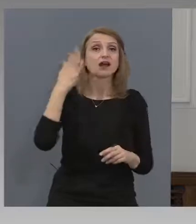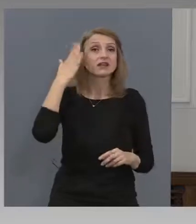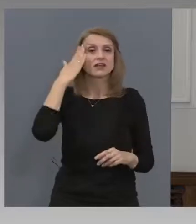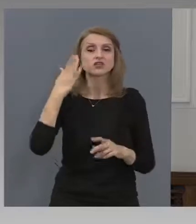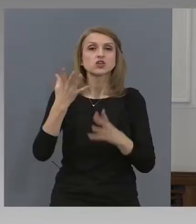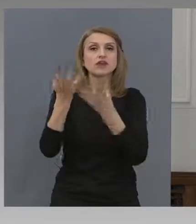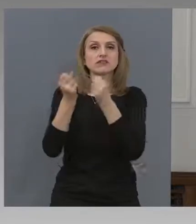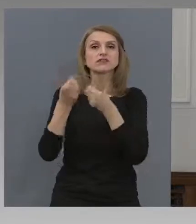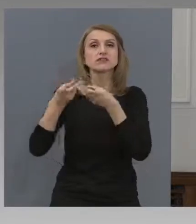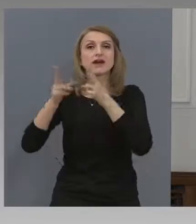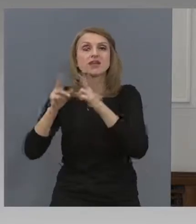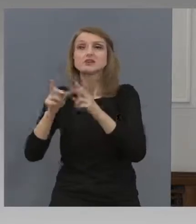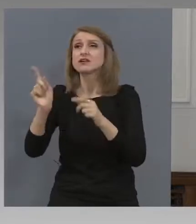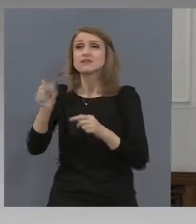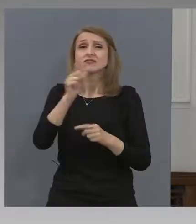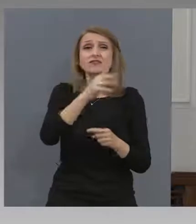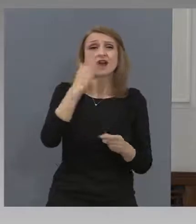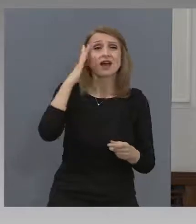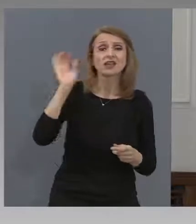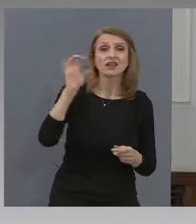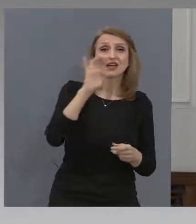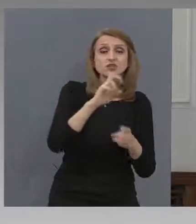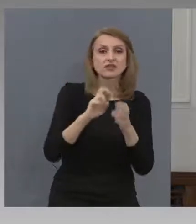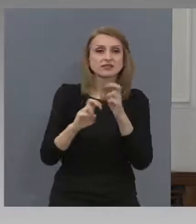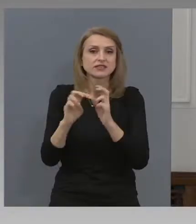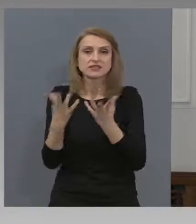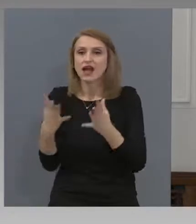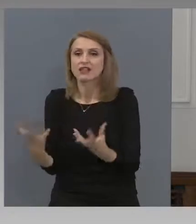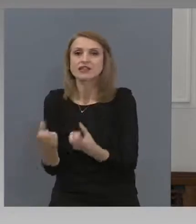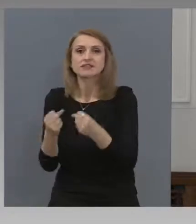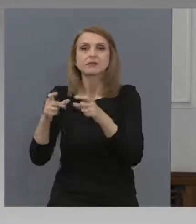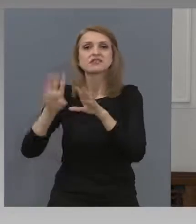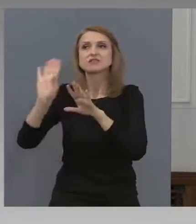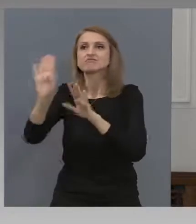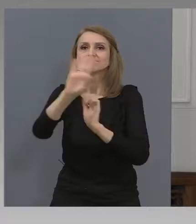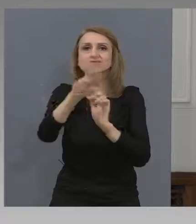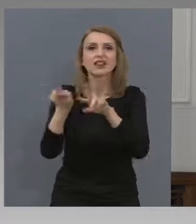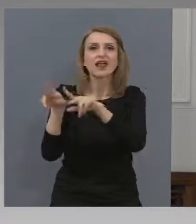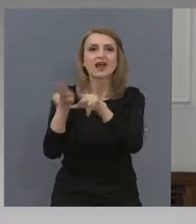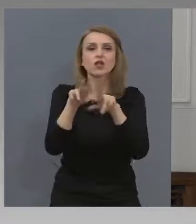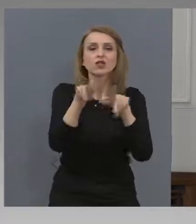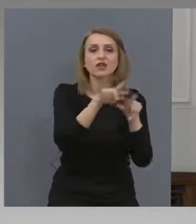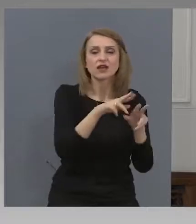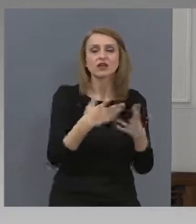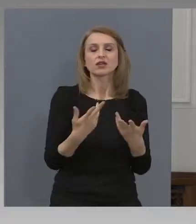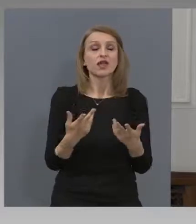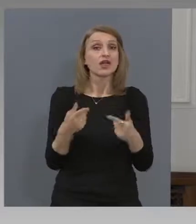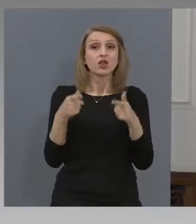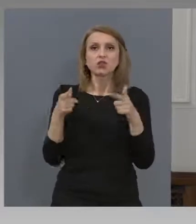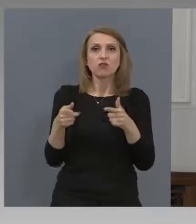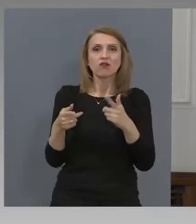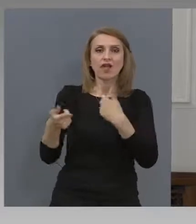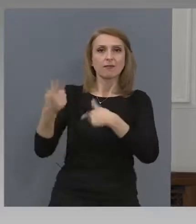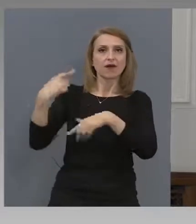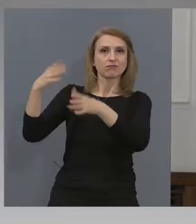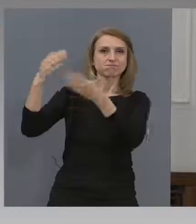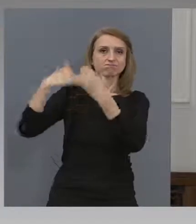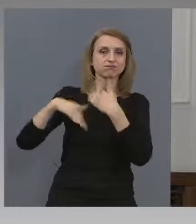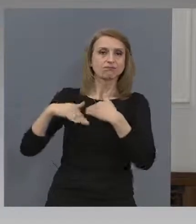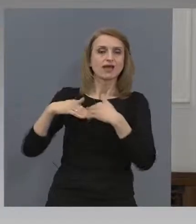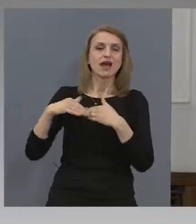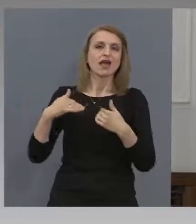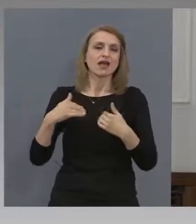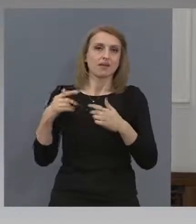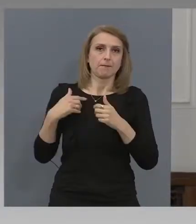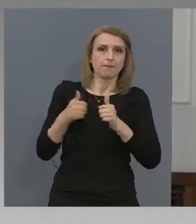цел да спаси народа си, да омекоти удара от тези последствия. Това рефлектира върху всички партньори, така че